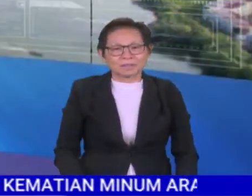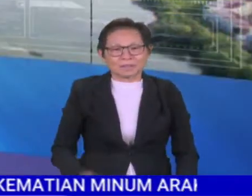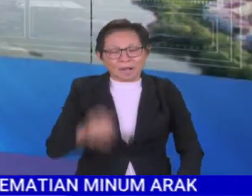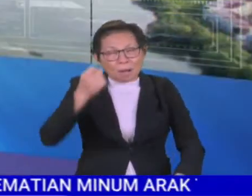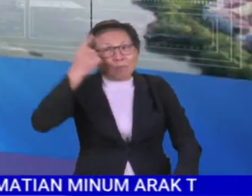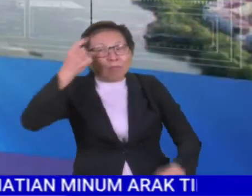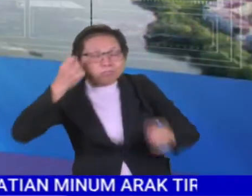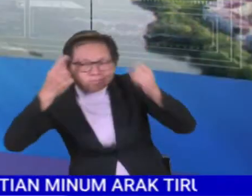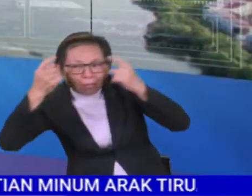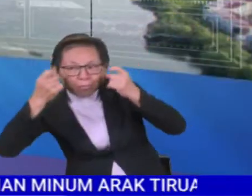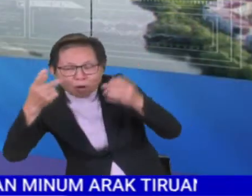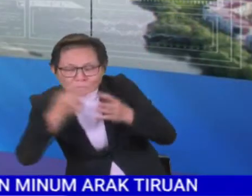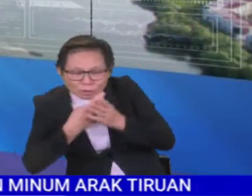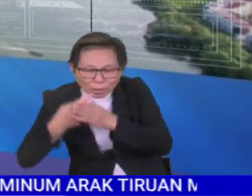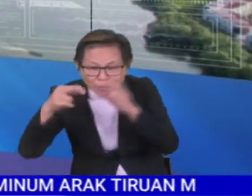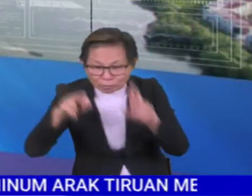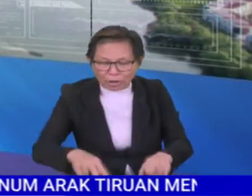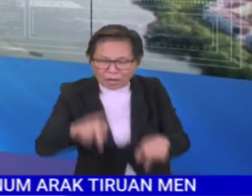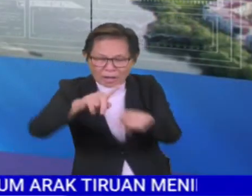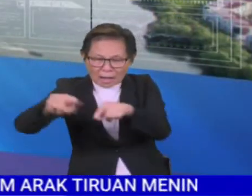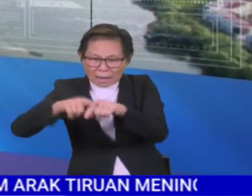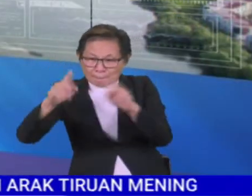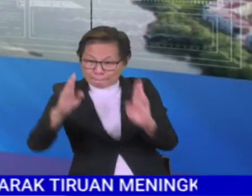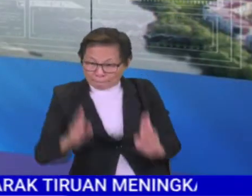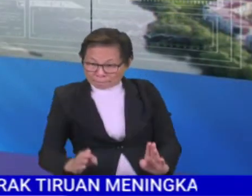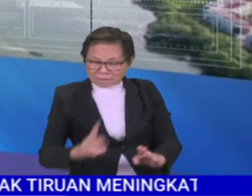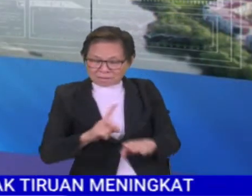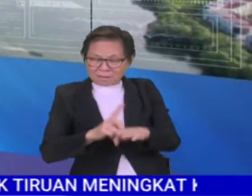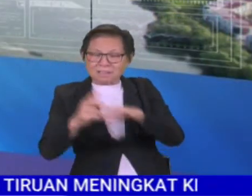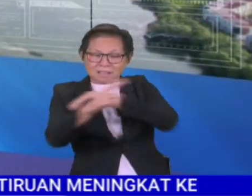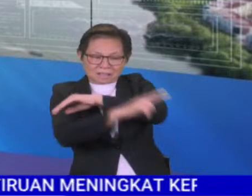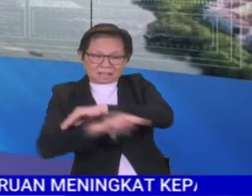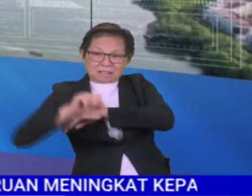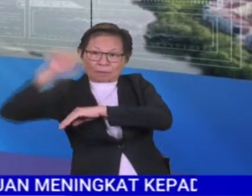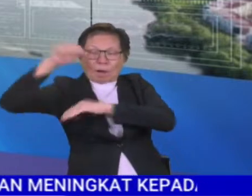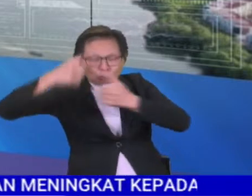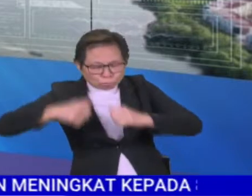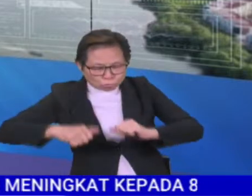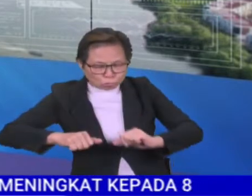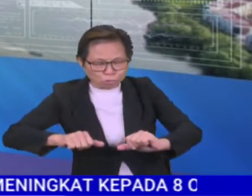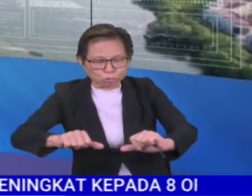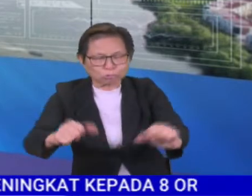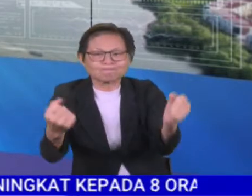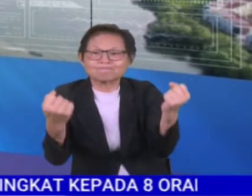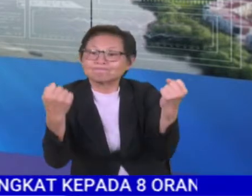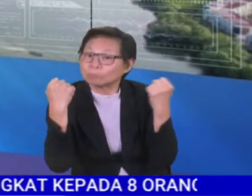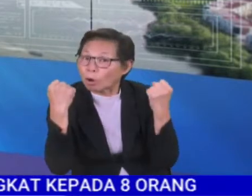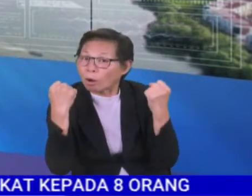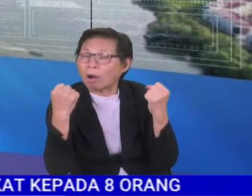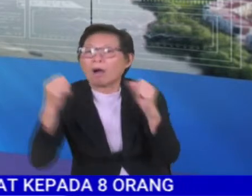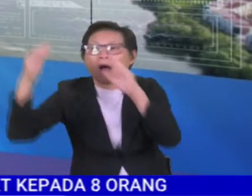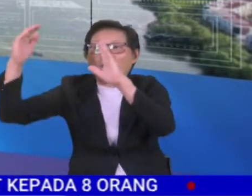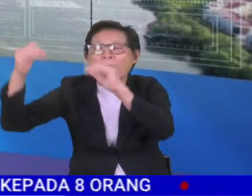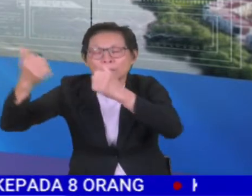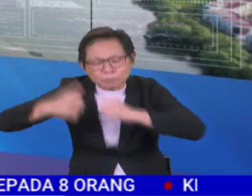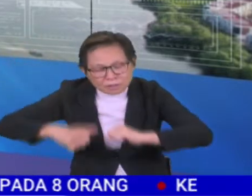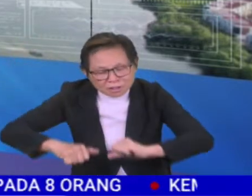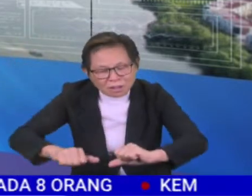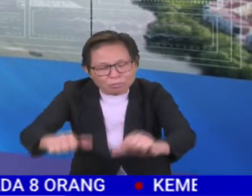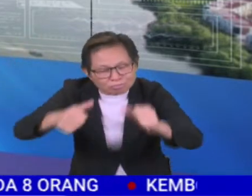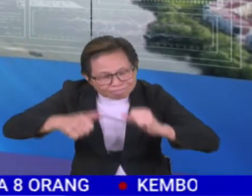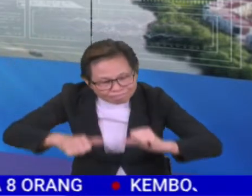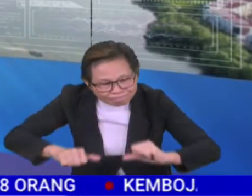dan perpaduan rakyat berbilang bangsa di negeri ini perlu terus dikukuhkan agar ia kekal